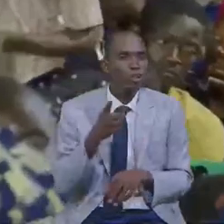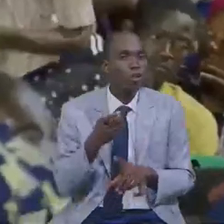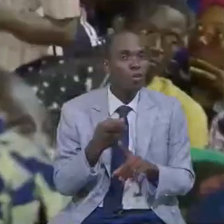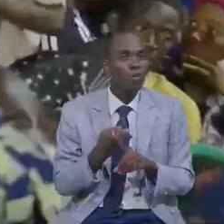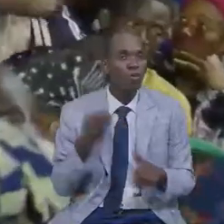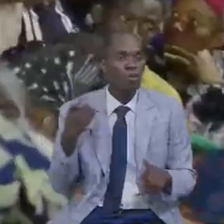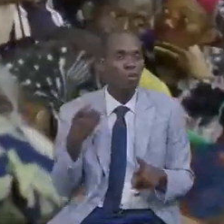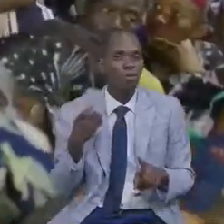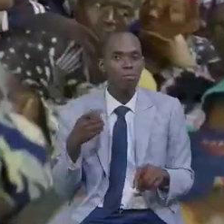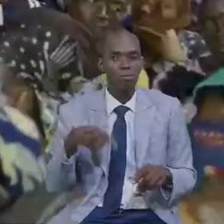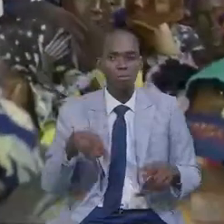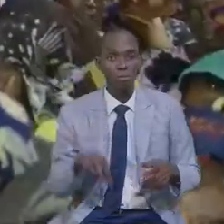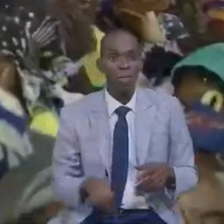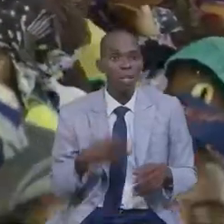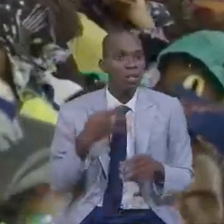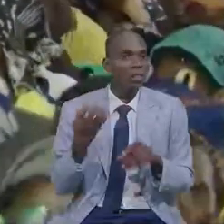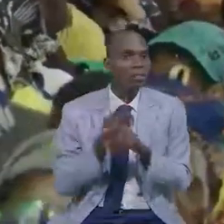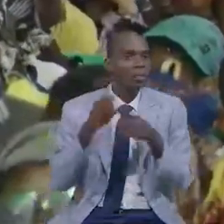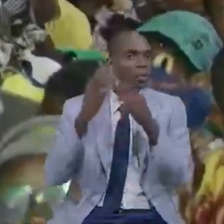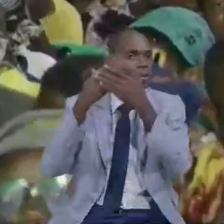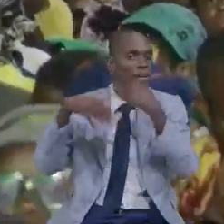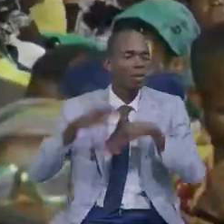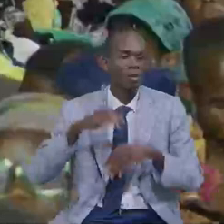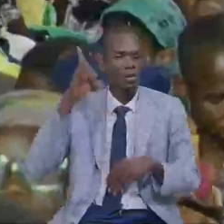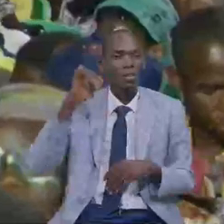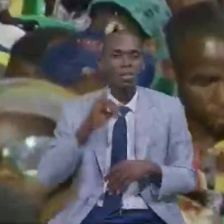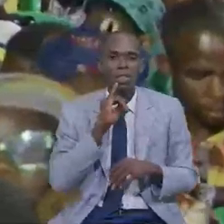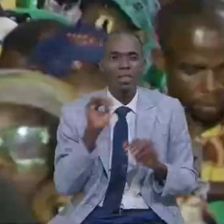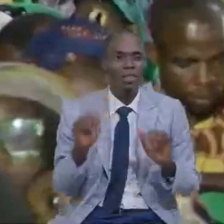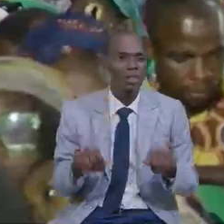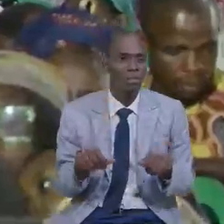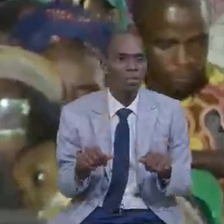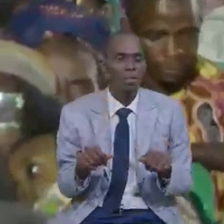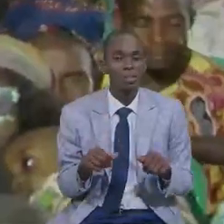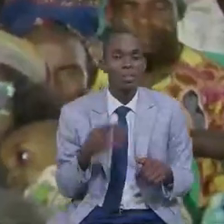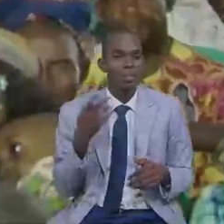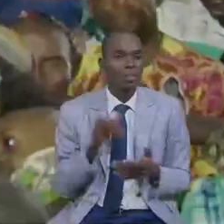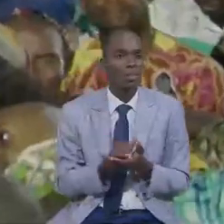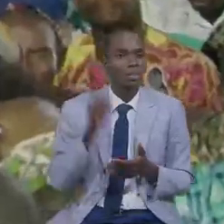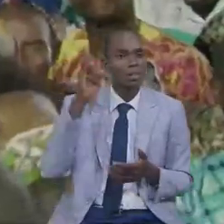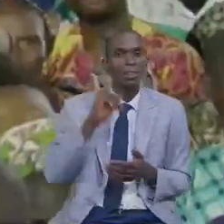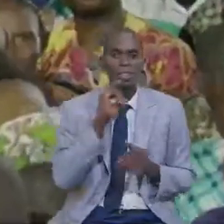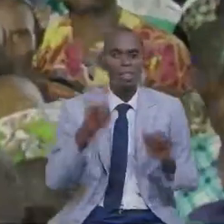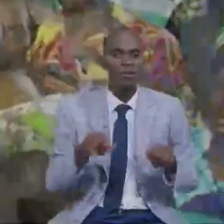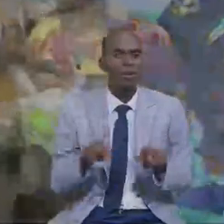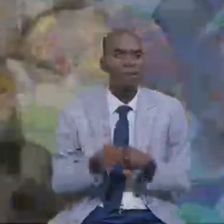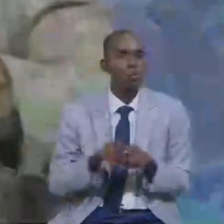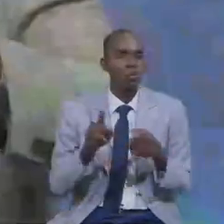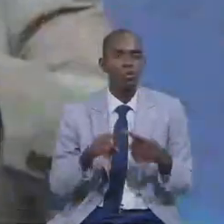pour vous amener au ciel. C'est pour cela qu'il est capable. C'est aussi cela pour